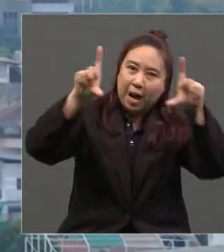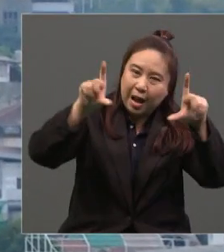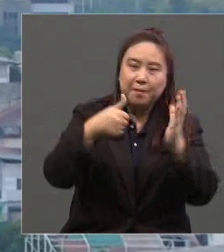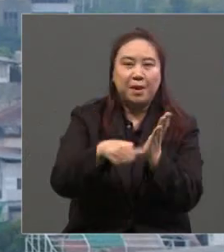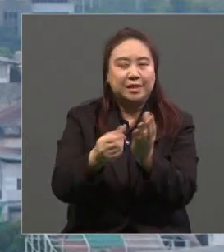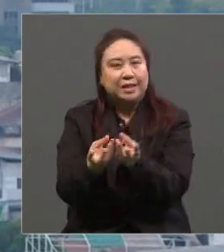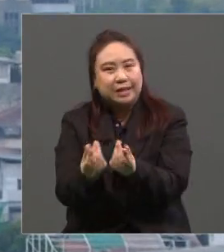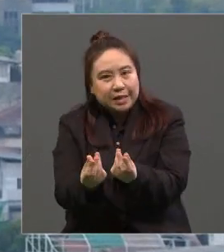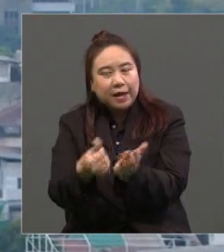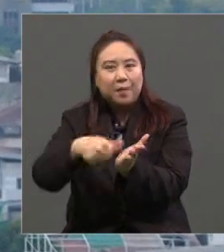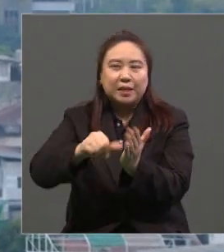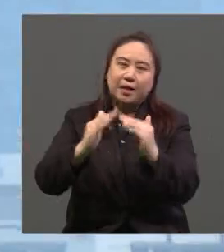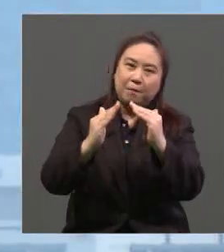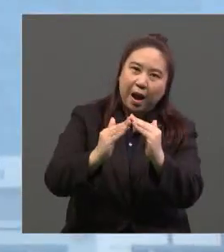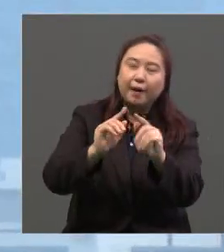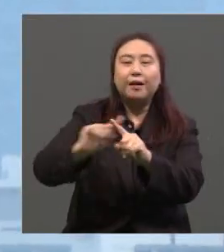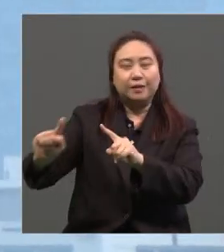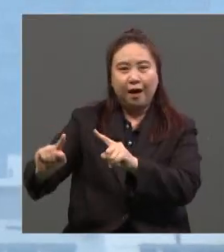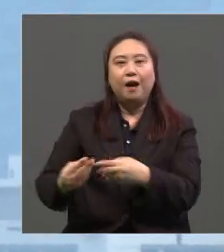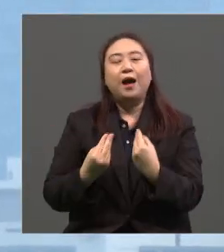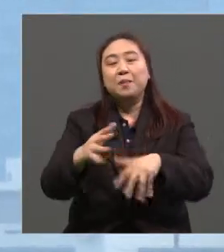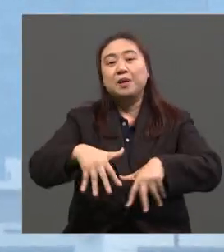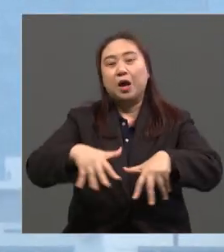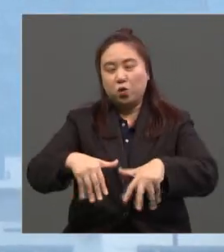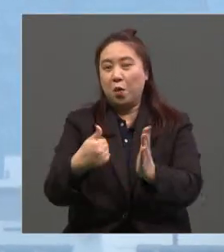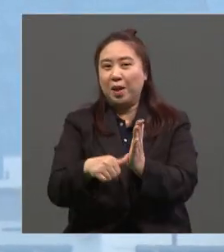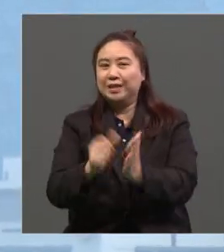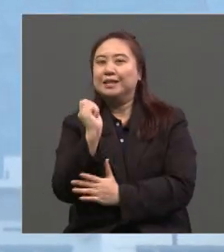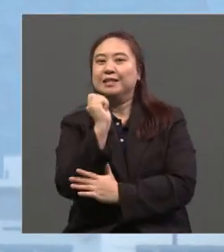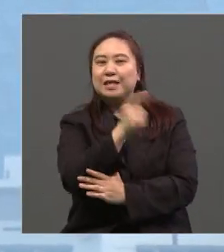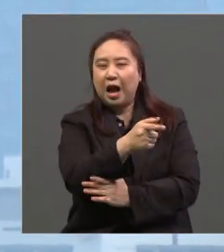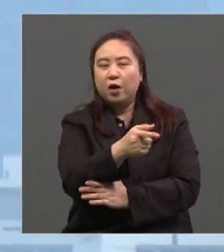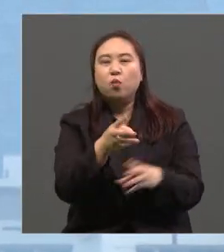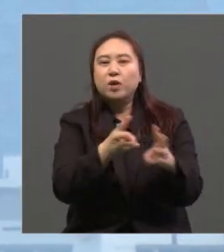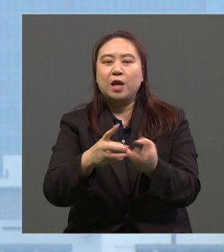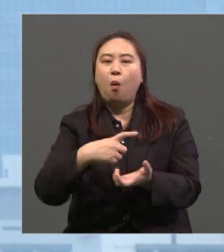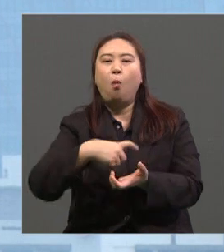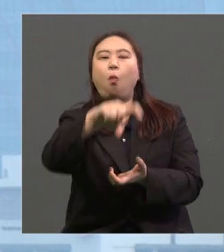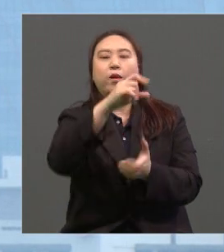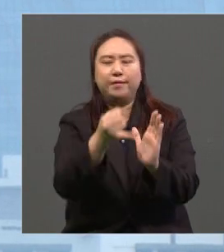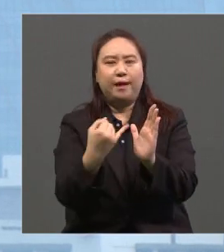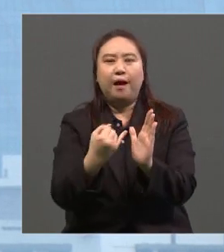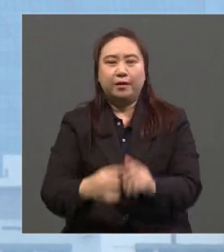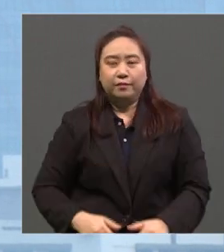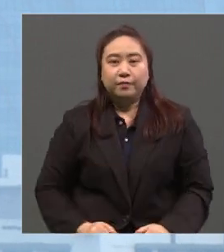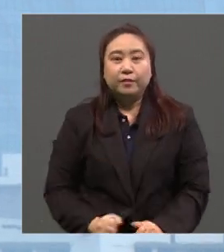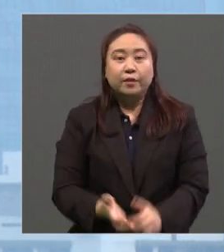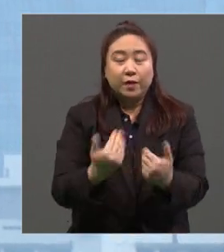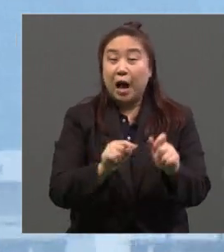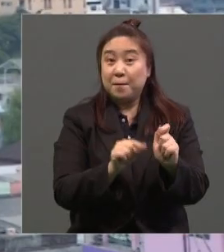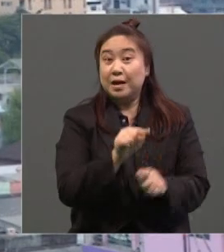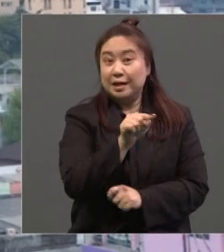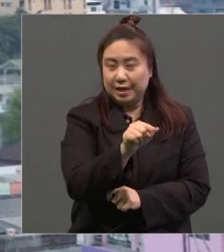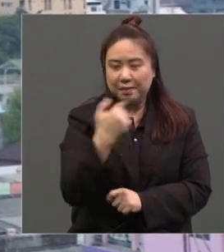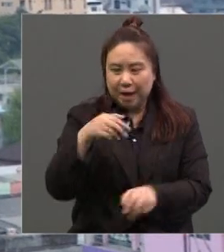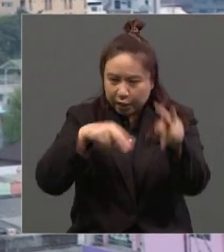และสิ่งปลูกสร้างช่วยอำนวยความสะดวกให้กับประชาชนสามารถชำระภาษีท้องถิ่นผ่านทางระบบออนไลน์ได้ทั้งหมดนะครับซึ่งทางเขตสาทร